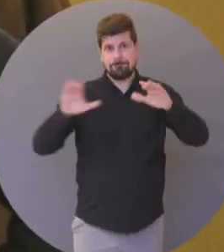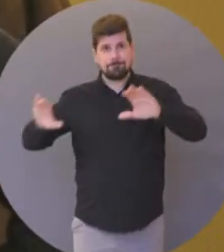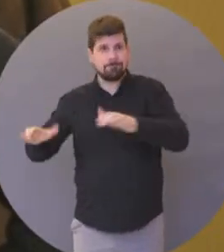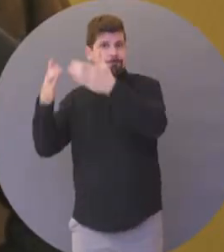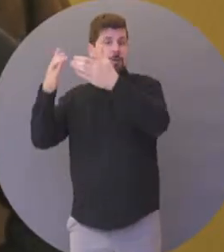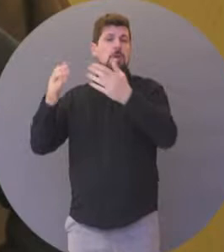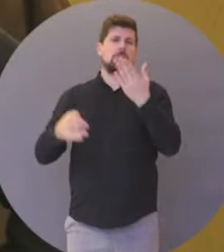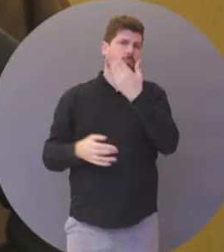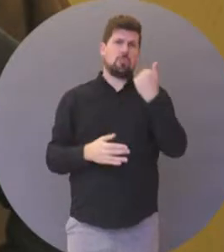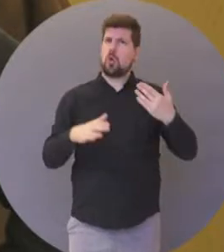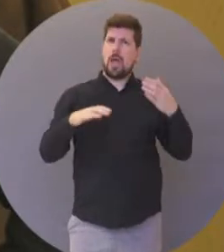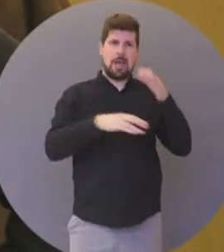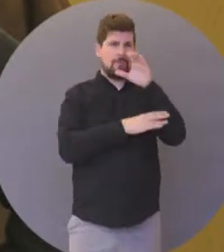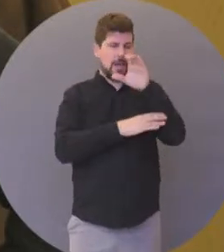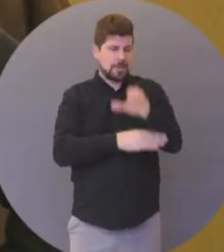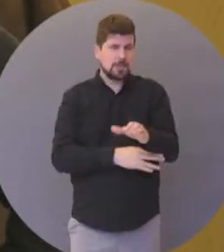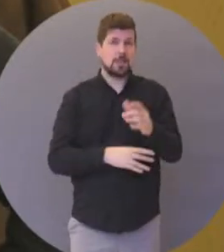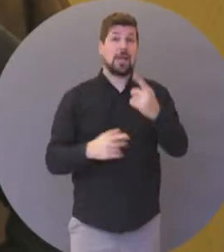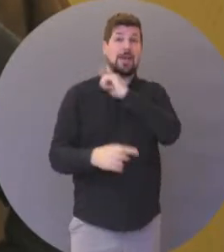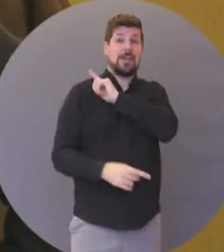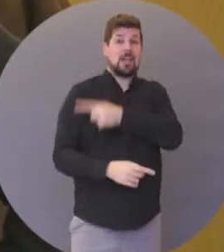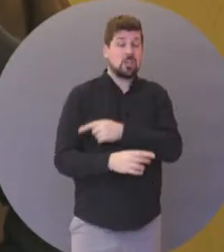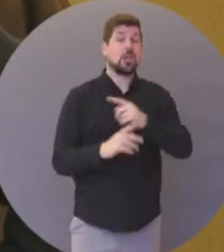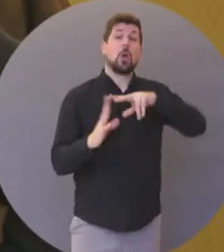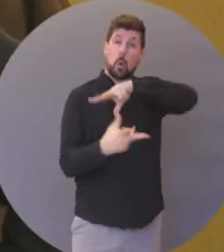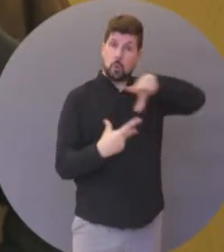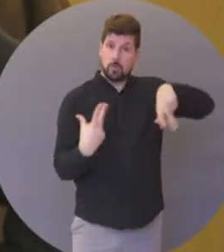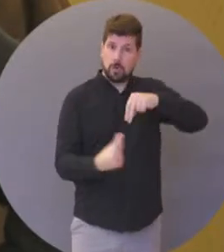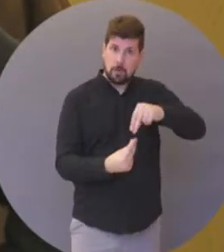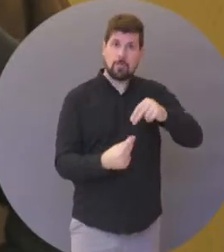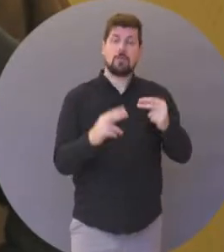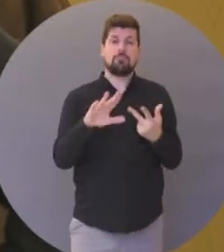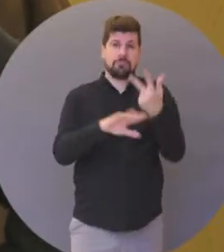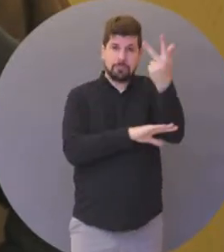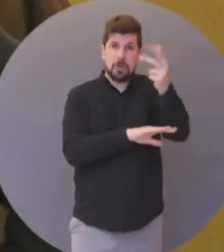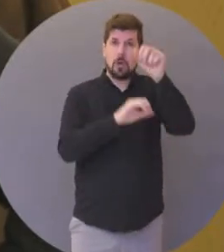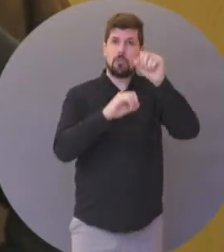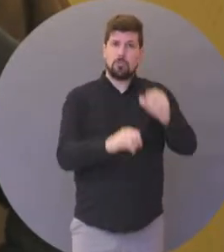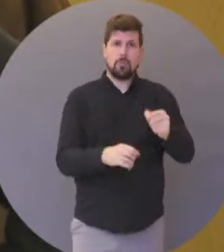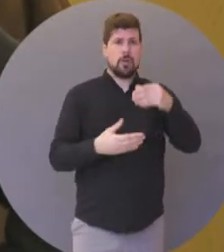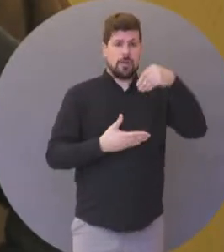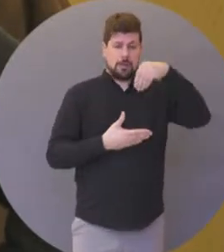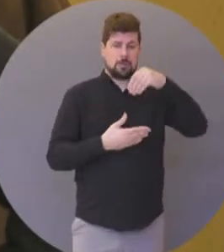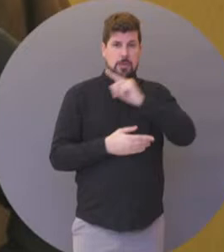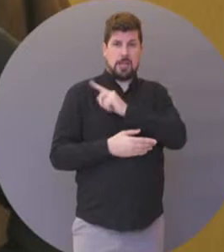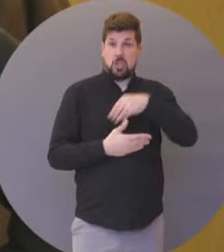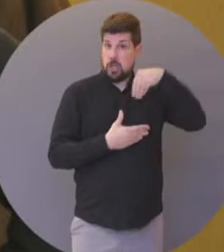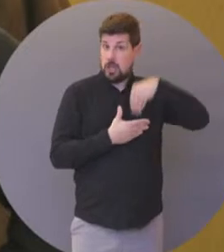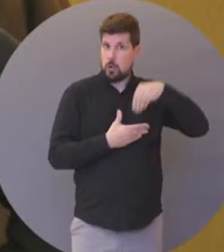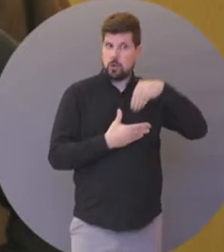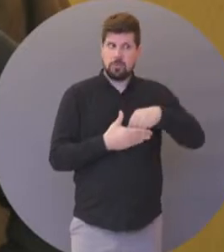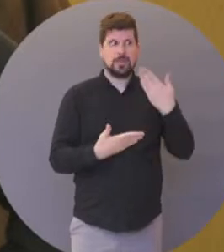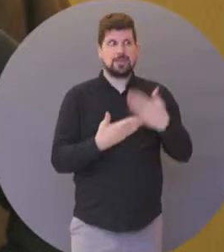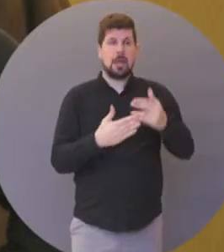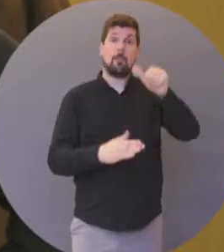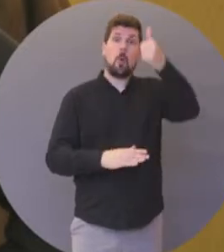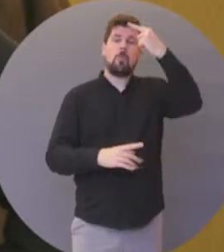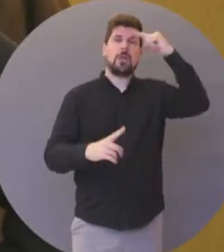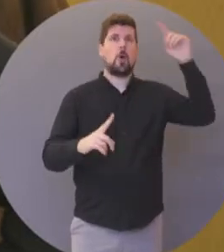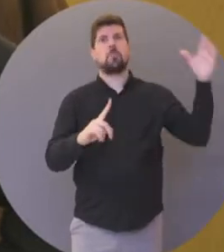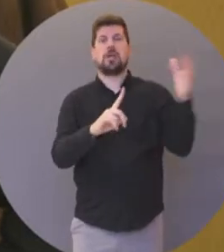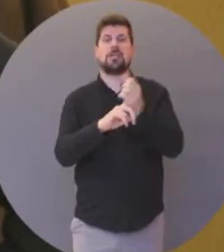investir dans les énergies renouvelables associés à des économies d'énergie on en a parlé qui doivent représenter notre premier objectif commun d'ailleurs